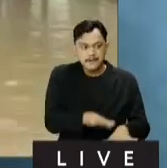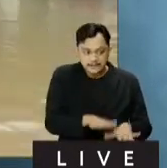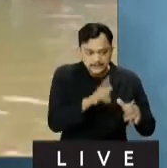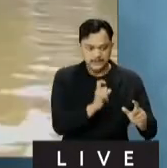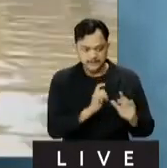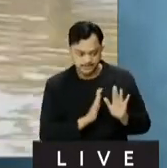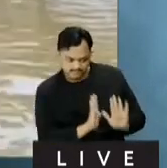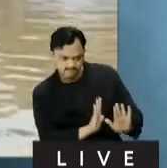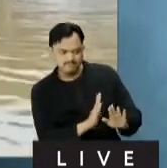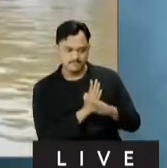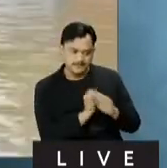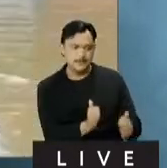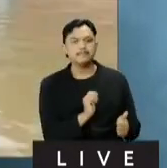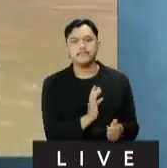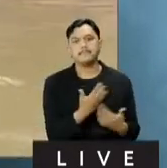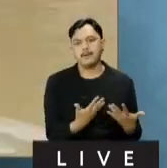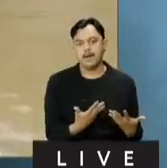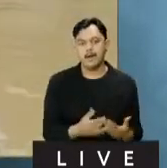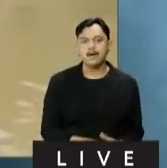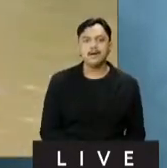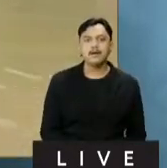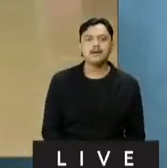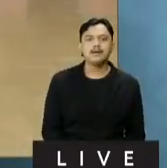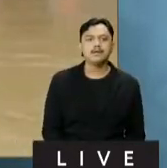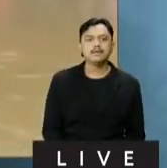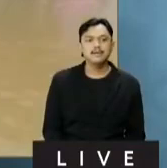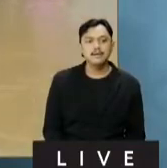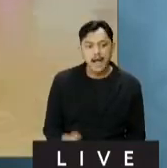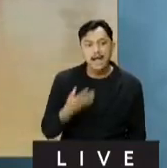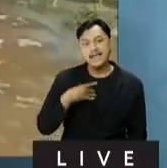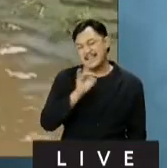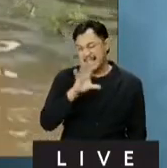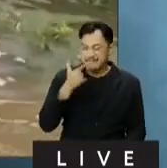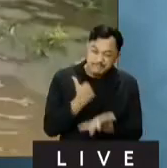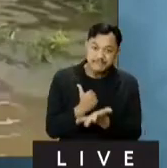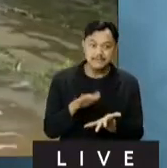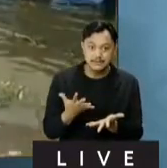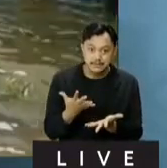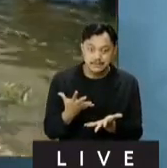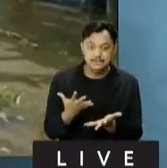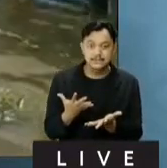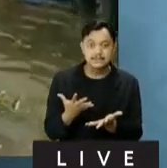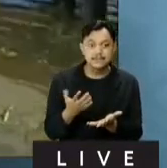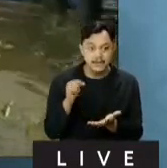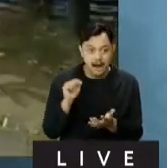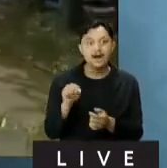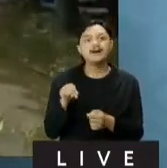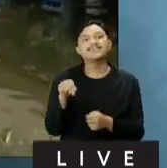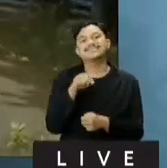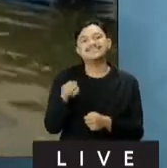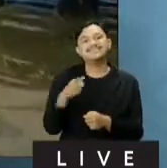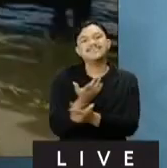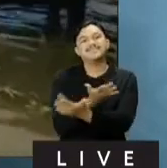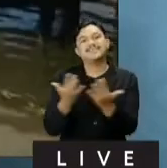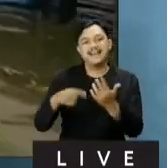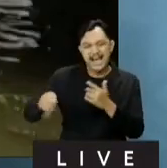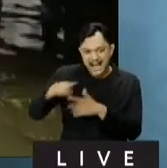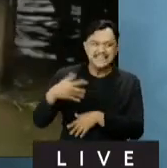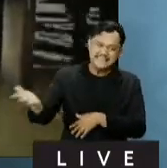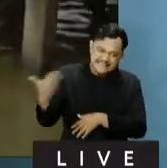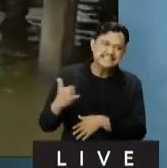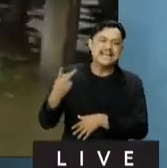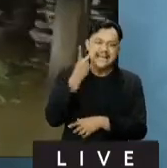di daerahnya. Dan yang lebih penting adalah kita mengajak seluruh masyarakat agar peduli dengan